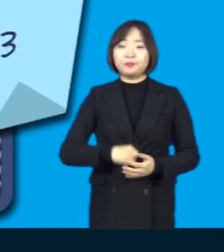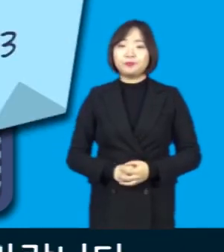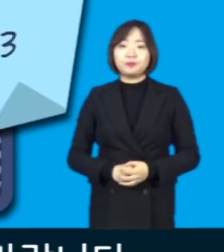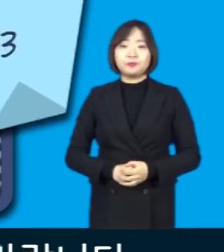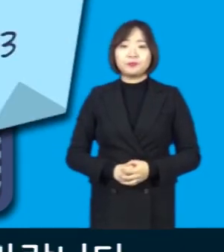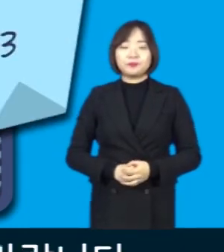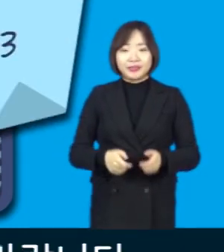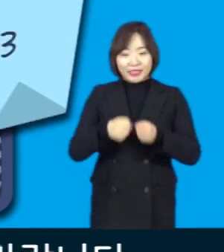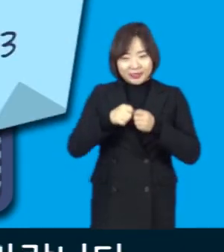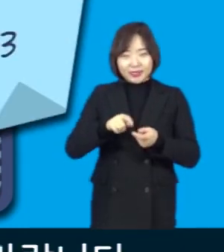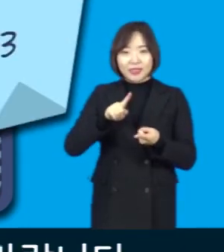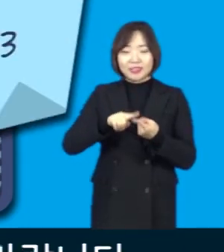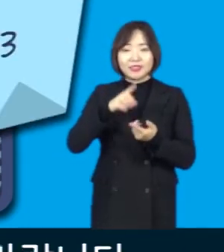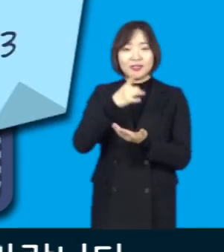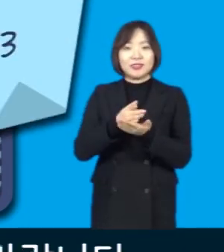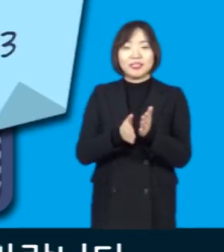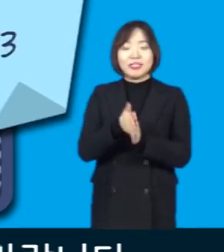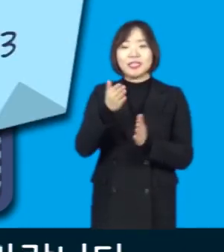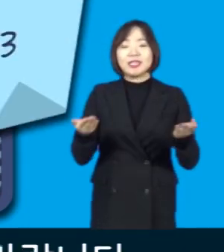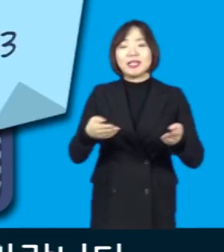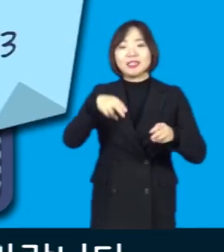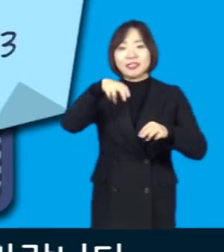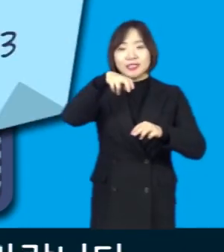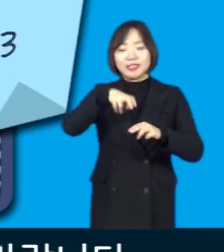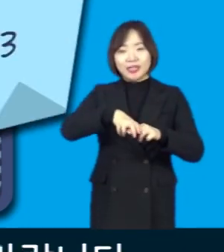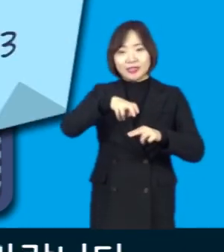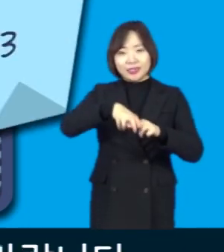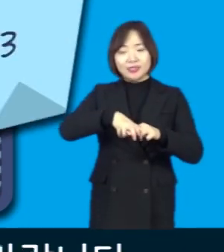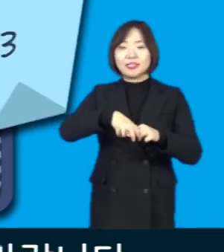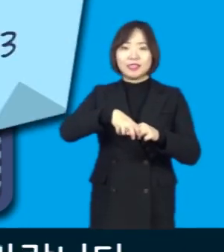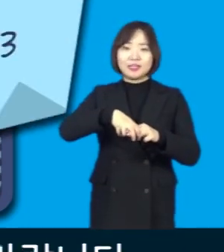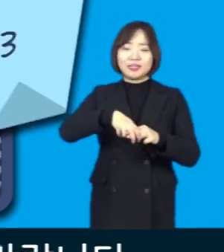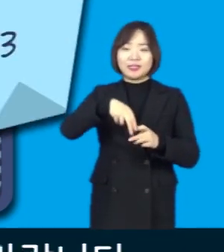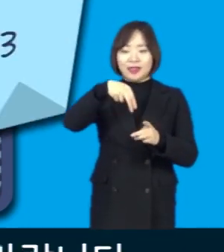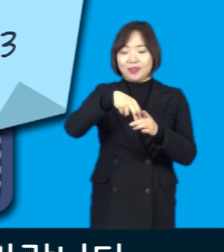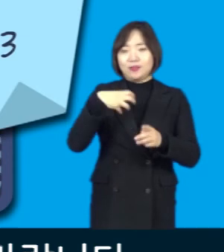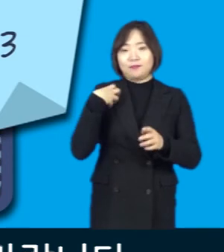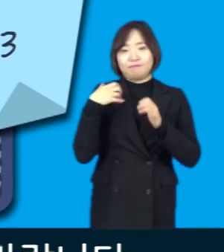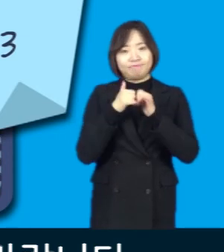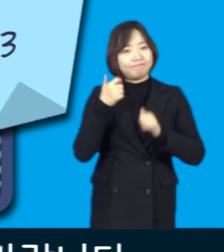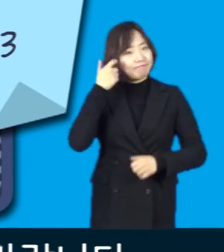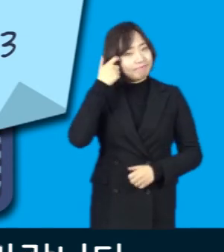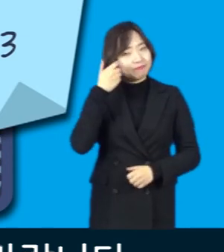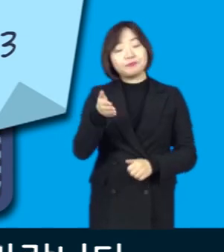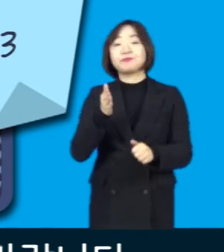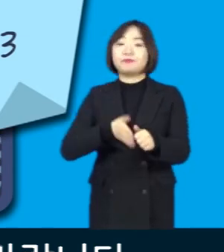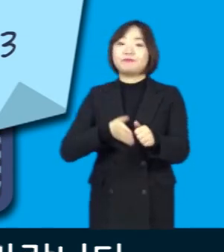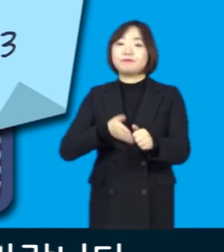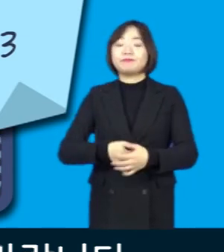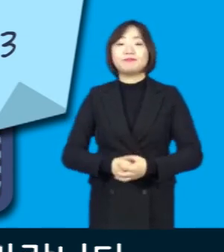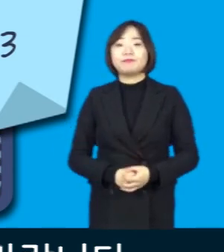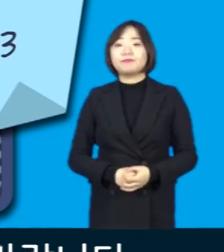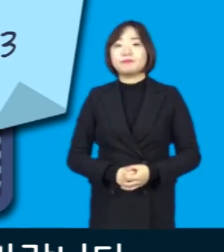있습니다. 자세한 사항은 천안시 일자리 종합지원센터 채용지원 담당자에게 문의 바랍니다.